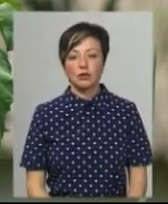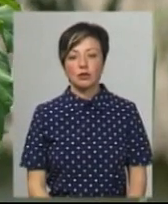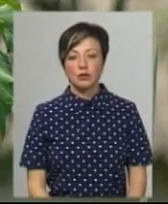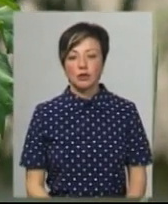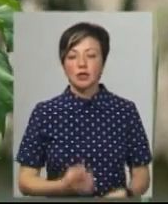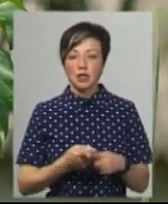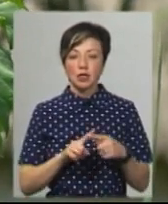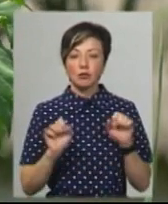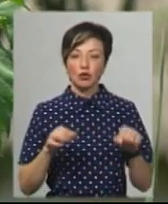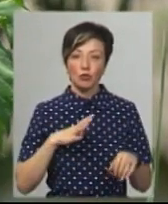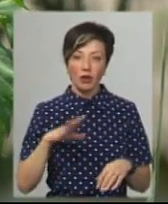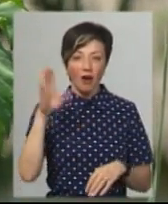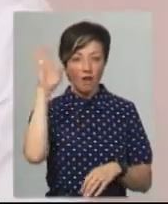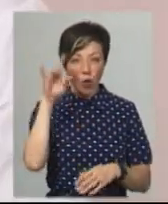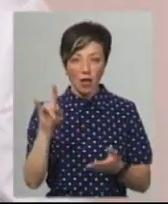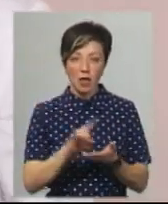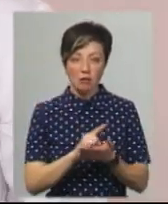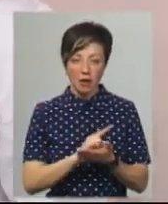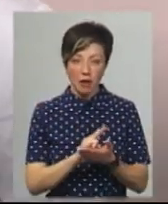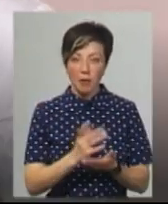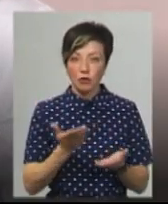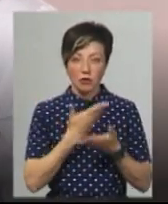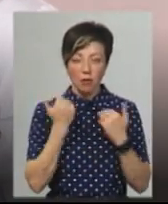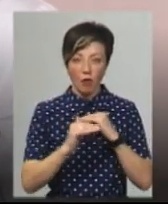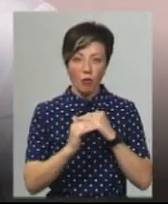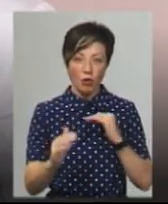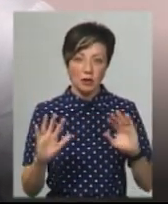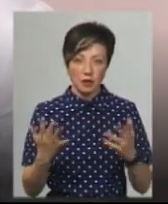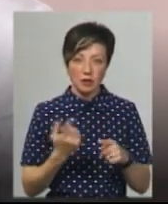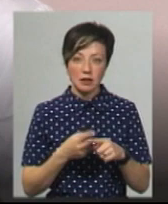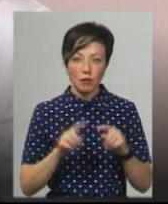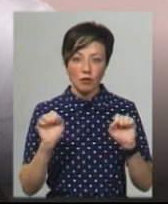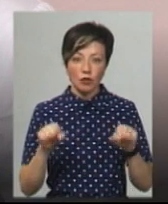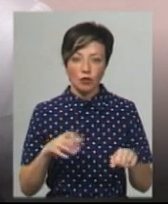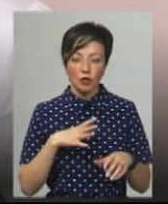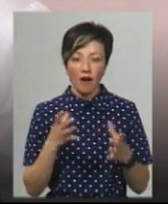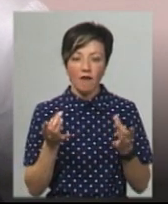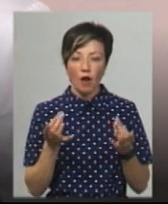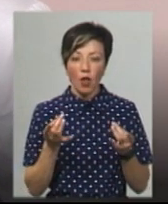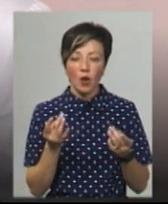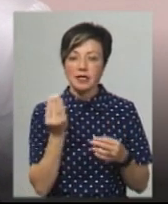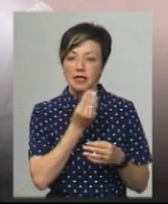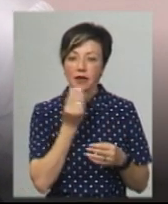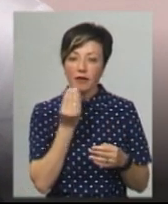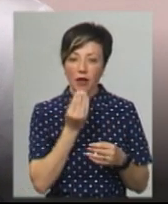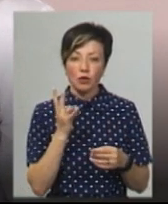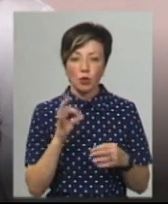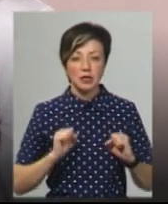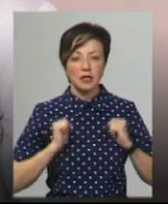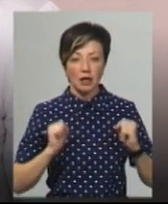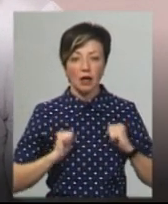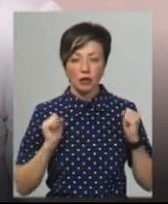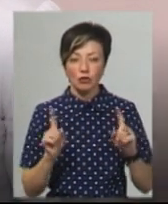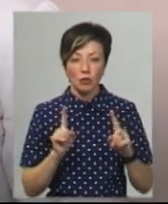Це може бути вода з милом. Якщо немає, наприклад, десь в полі це сталося, це можуть бути вологі серветки. Але старатися, щоб